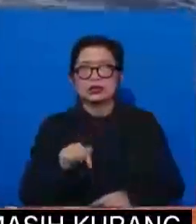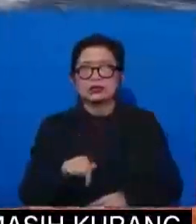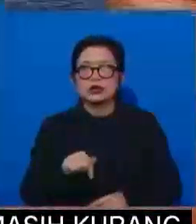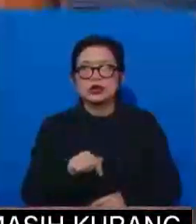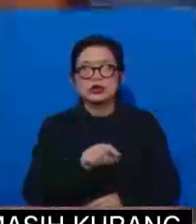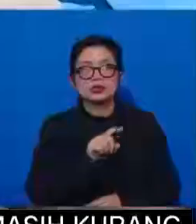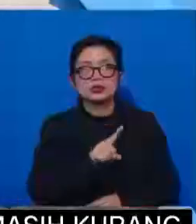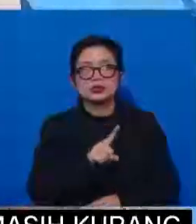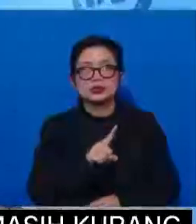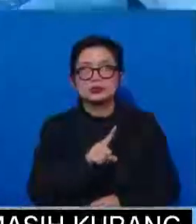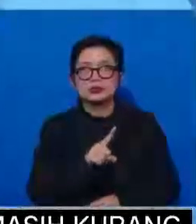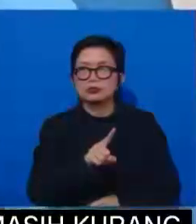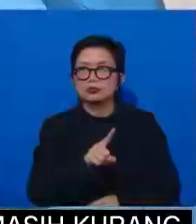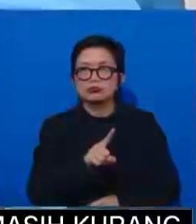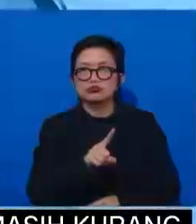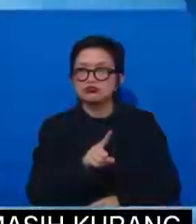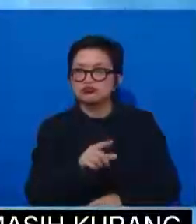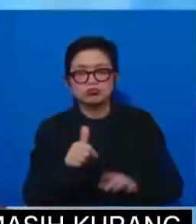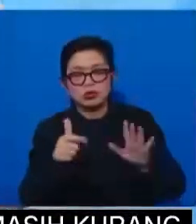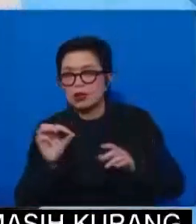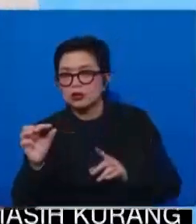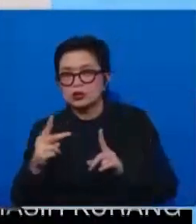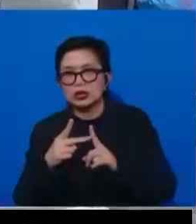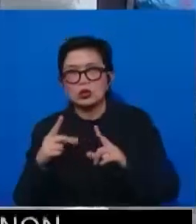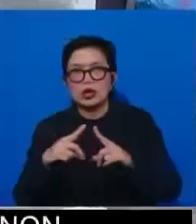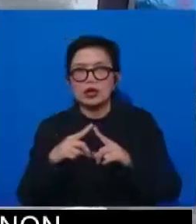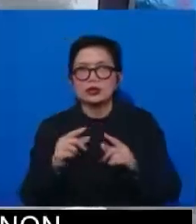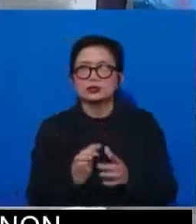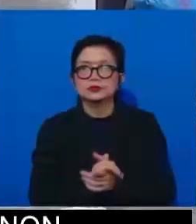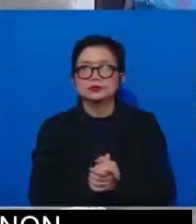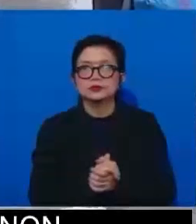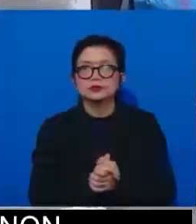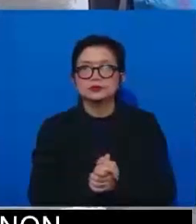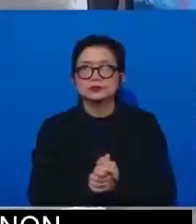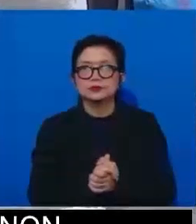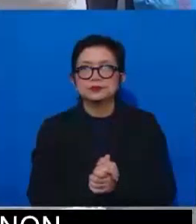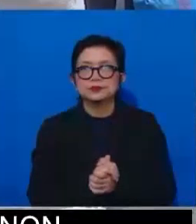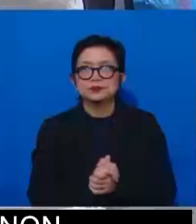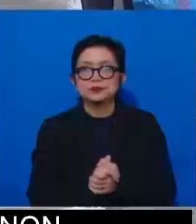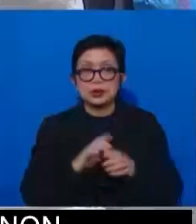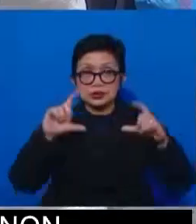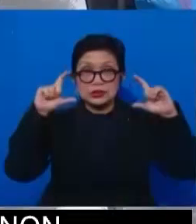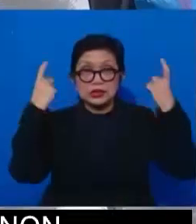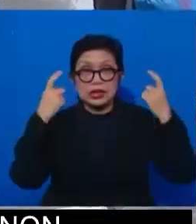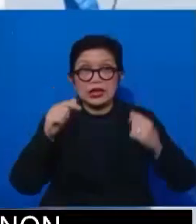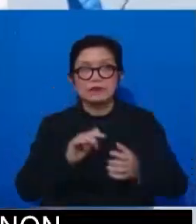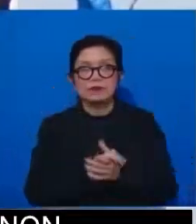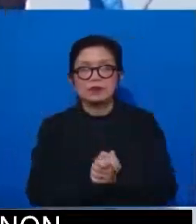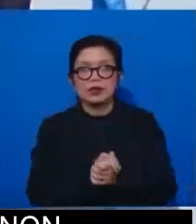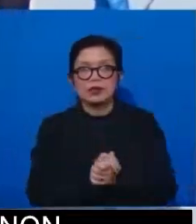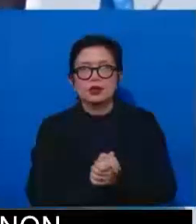1.600 hektare. Kebanyakan mereka kini sudah mulai meninggalkan cara tradisional. Sepanjang sejarah menjadi petani garam,